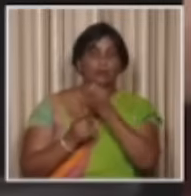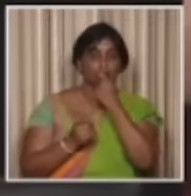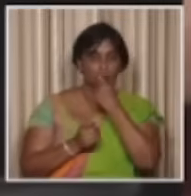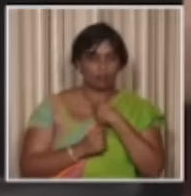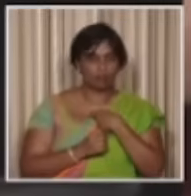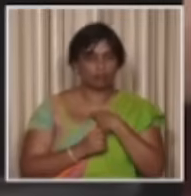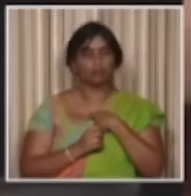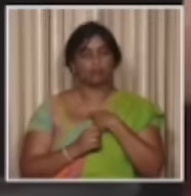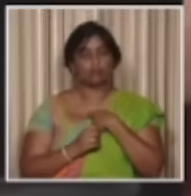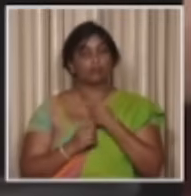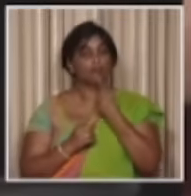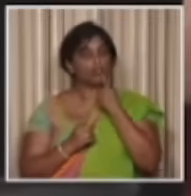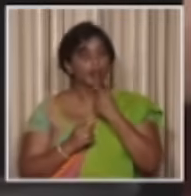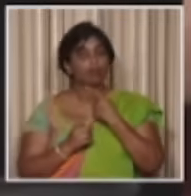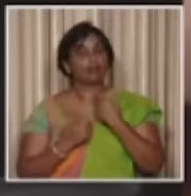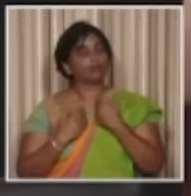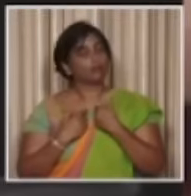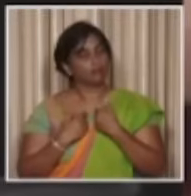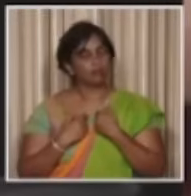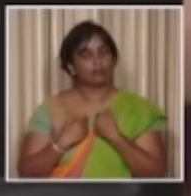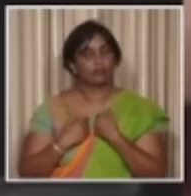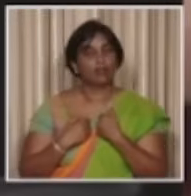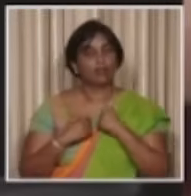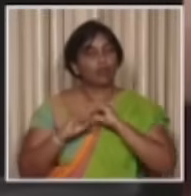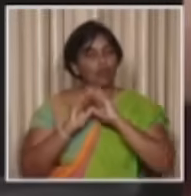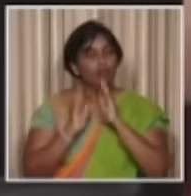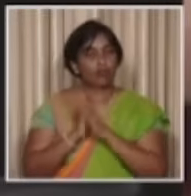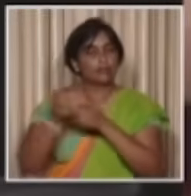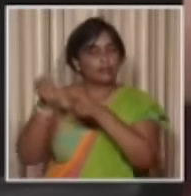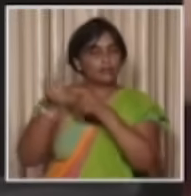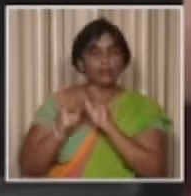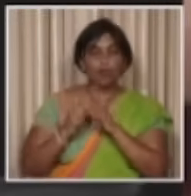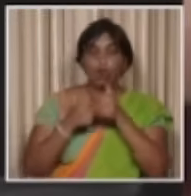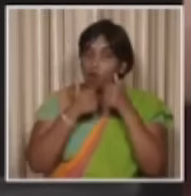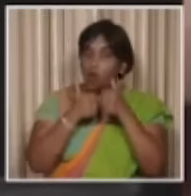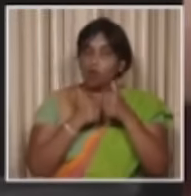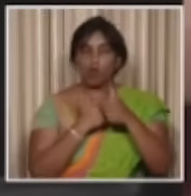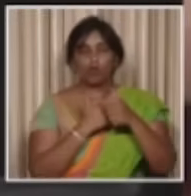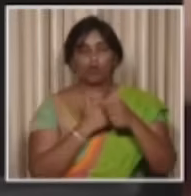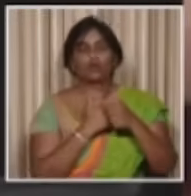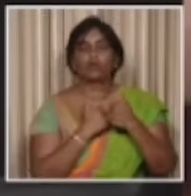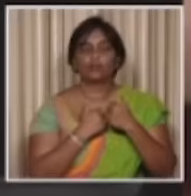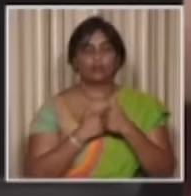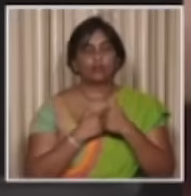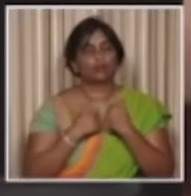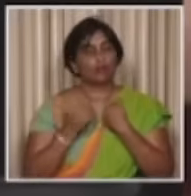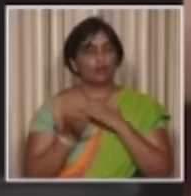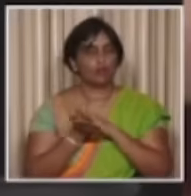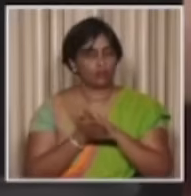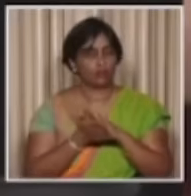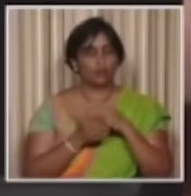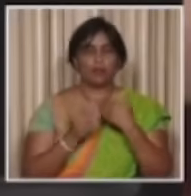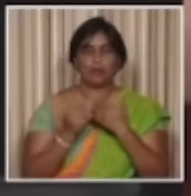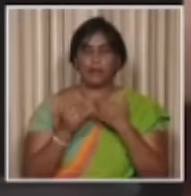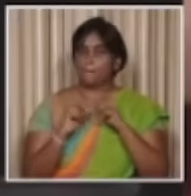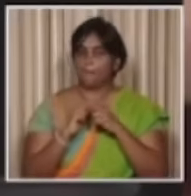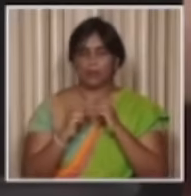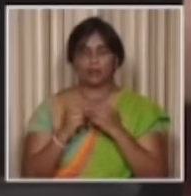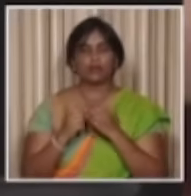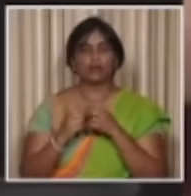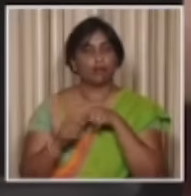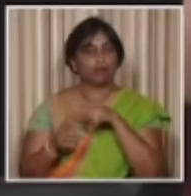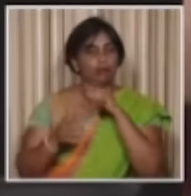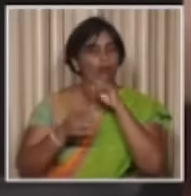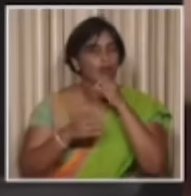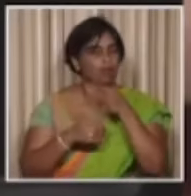tiyenawa avada dila tiyenawa api hama ekema kakulen adinna yanne pa honda deeta api ekathu wenawa udaw karanawa eke prashnayak naha idin me ayawel